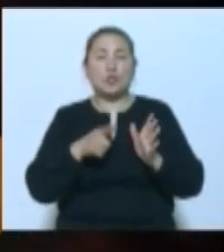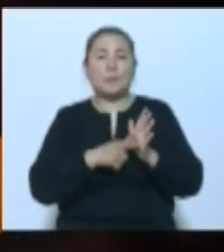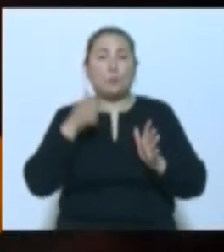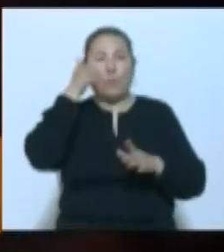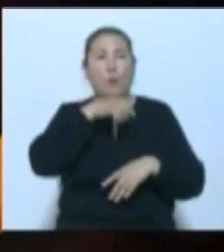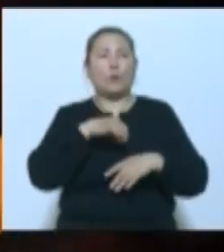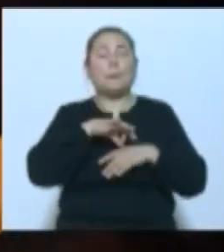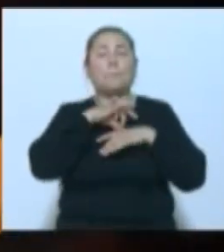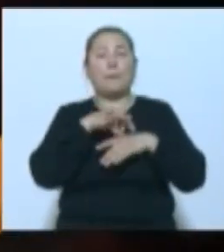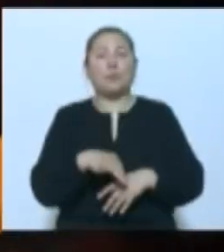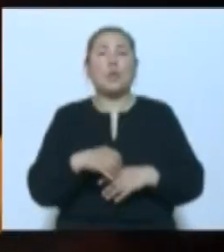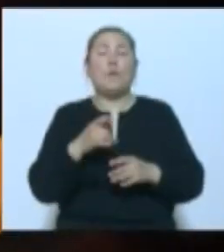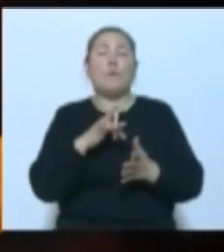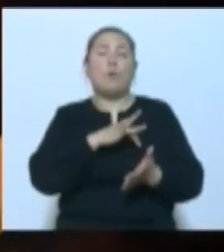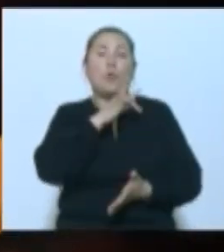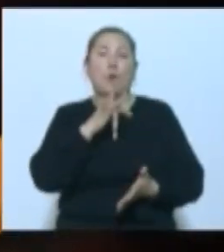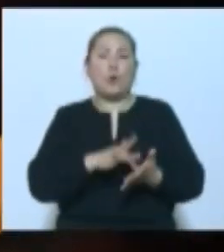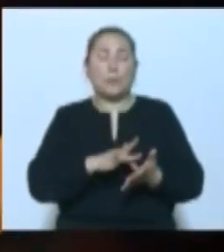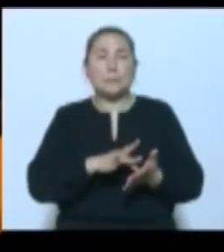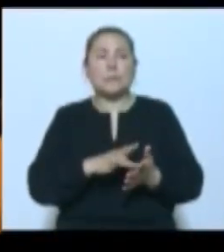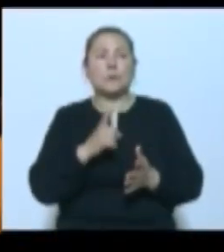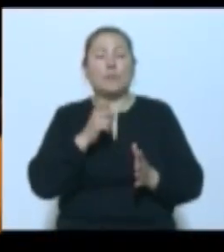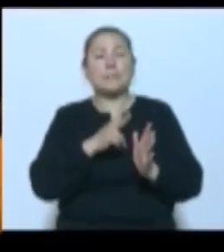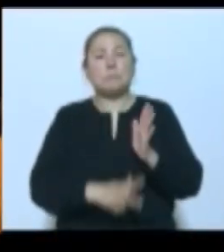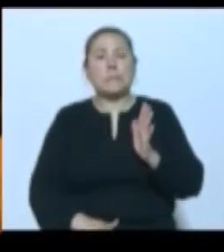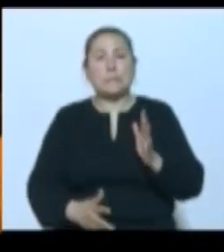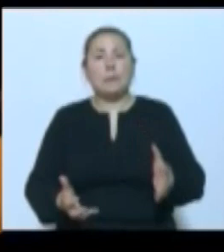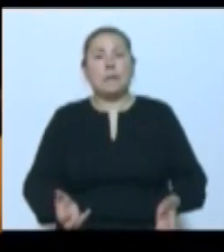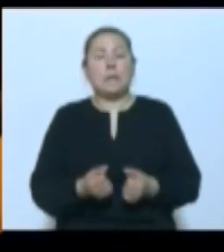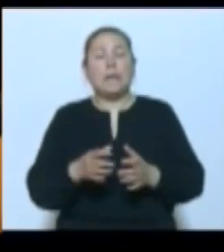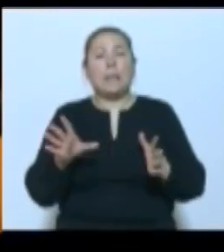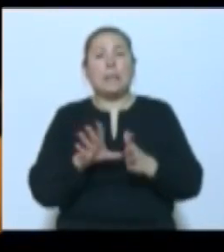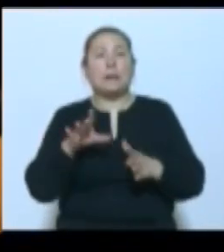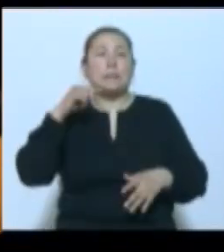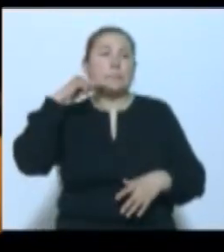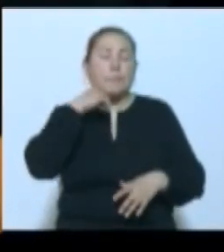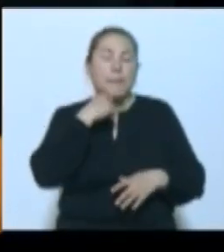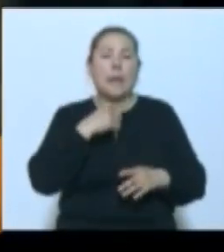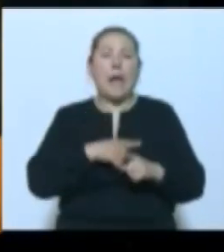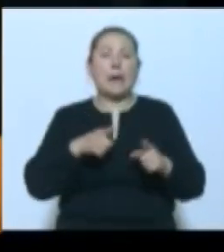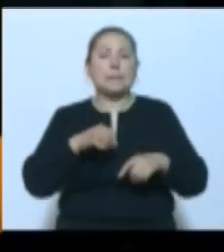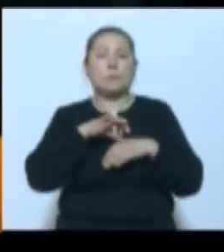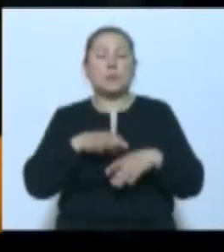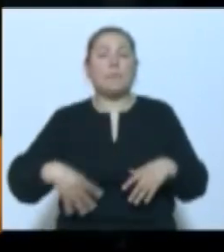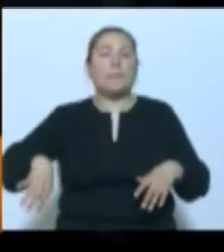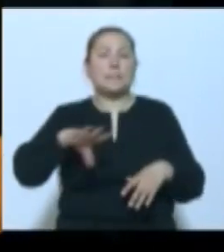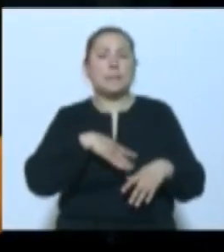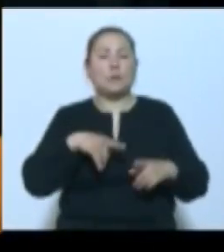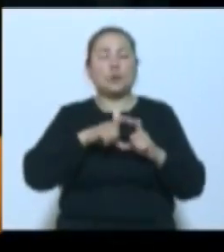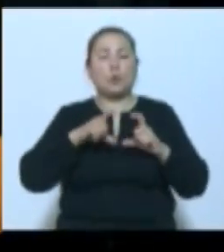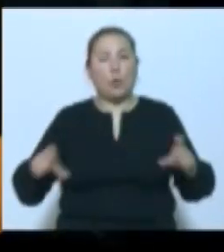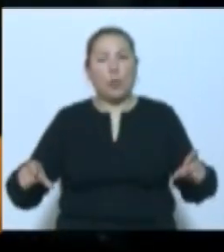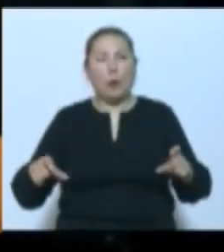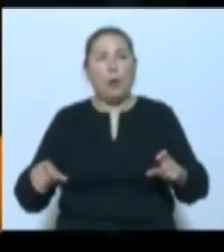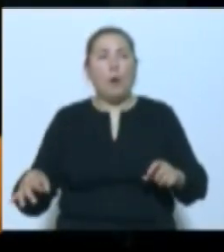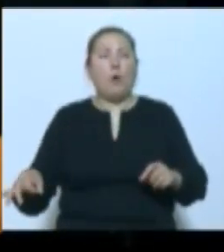года ежегодно более 180 стран мира поддерживают принципы энергосбережения в этом году акция прошла во всех образовательных учреждениях